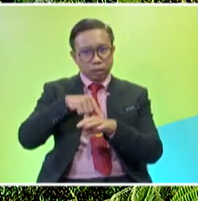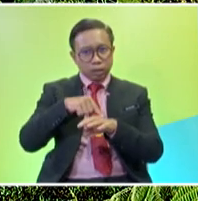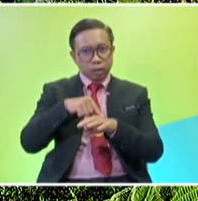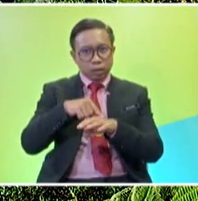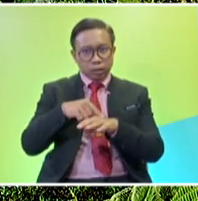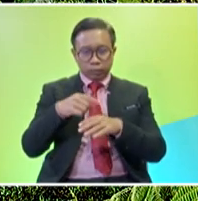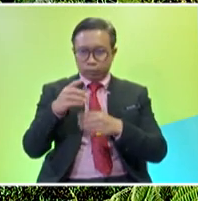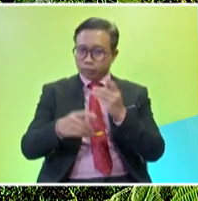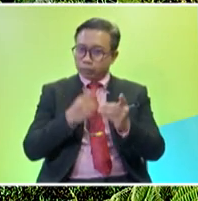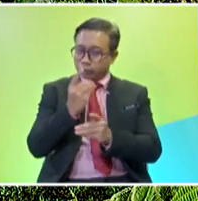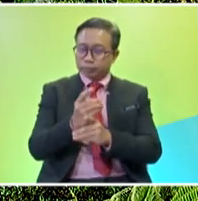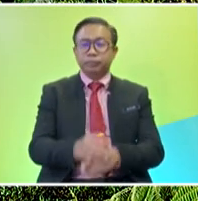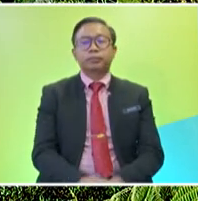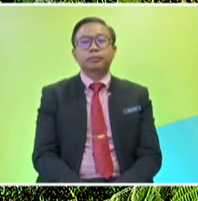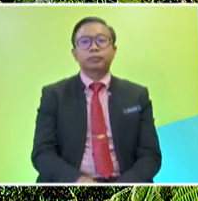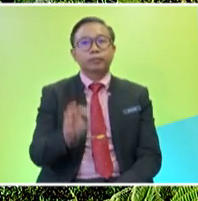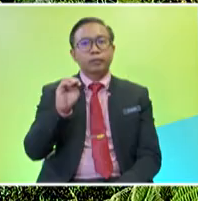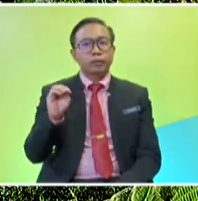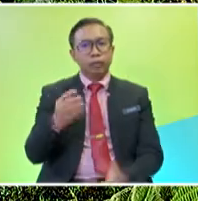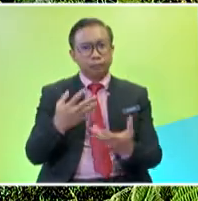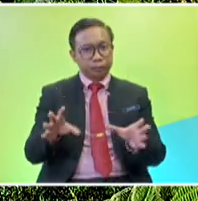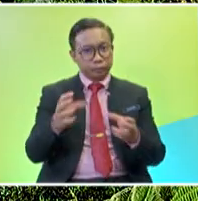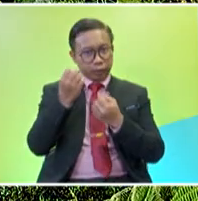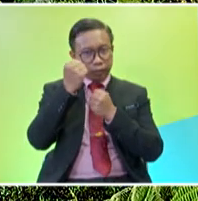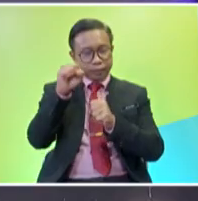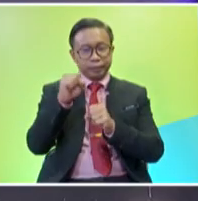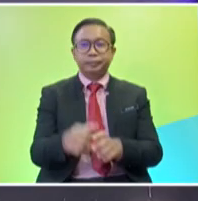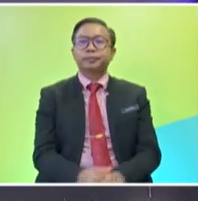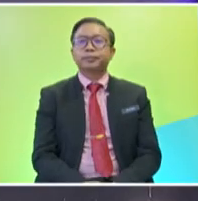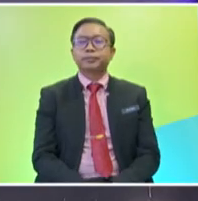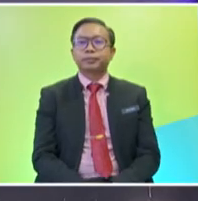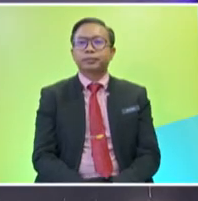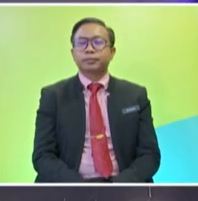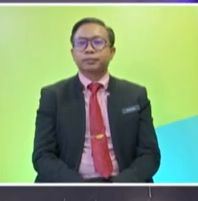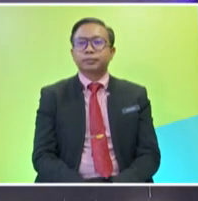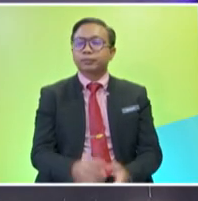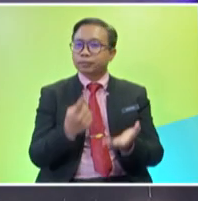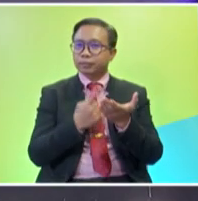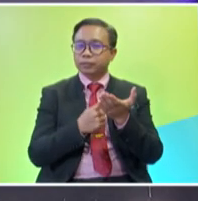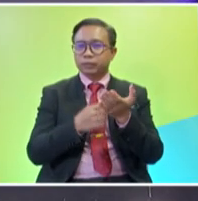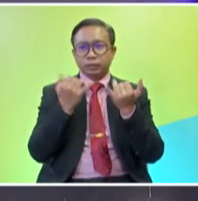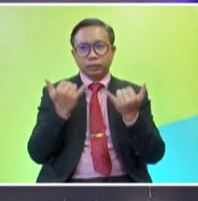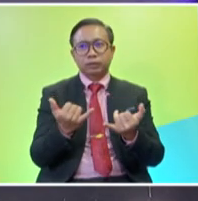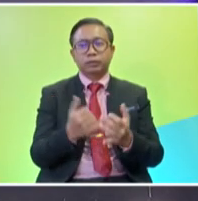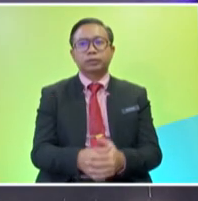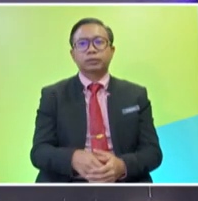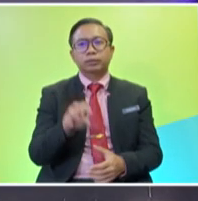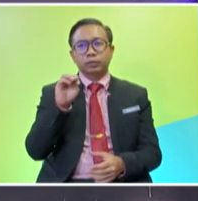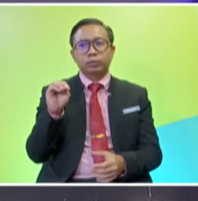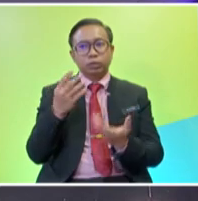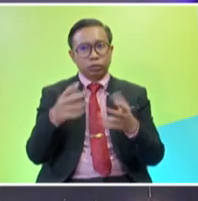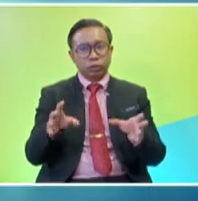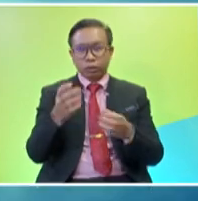murid-murid udah bersedia dengan pementangan masing-masing Oke kita tidak bincang sekarang oke Kalau murid-murid